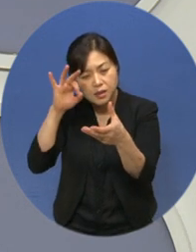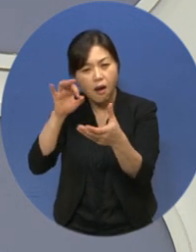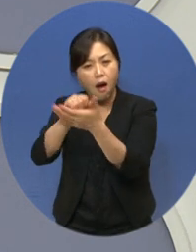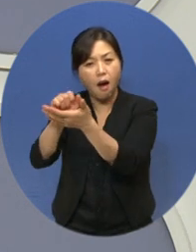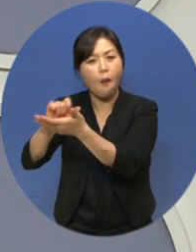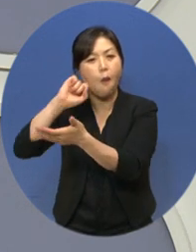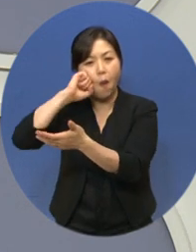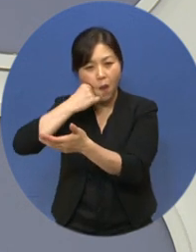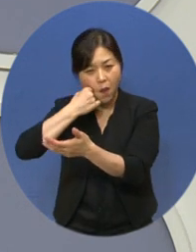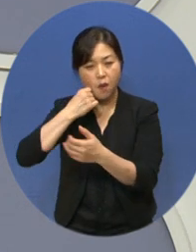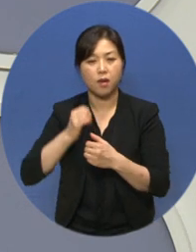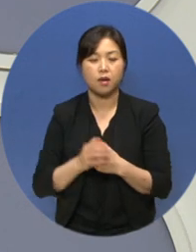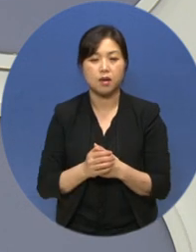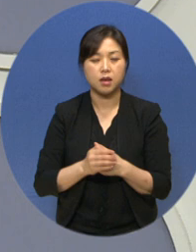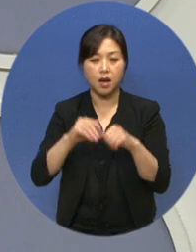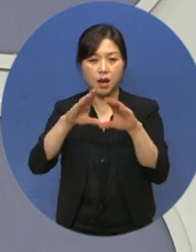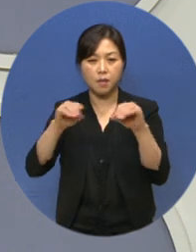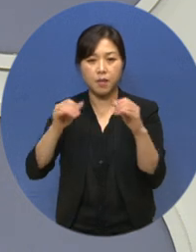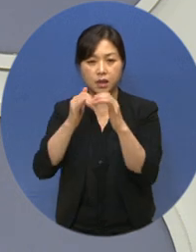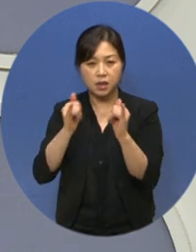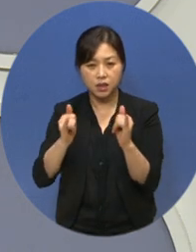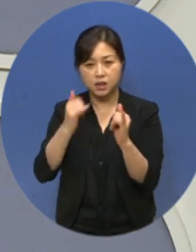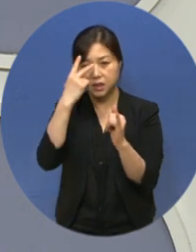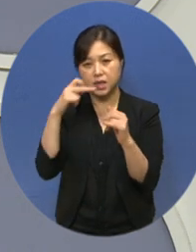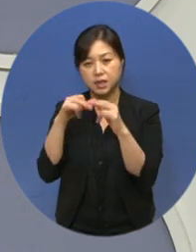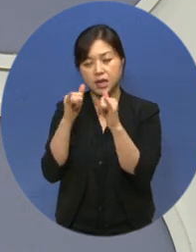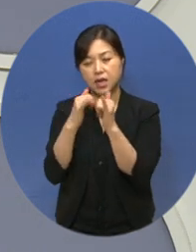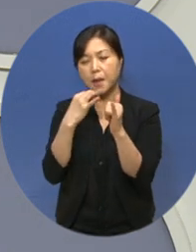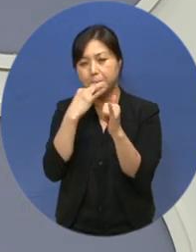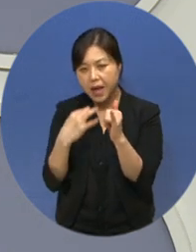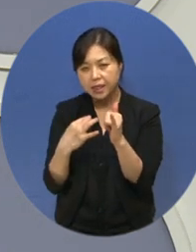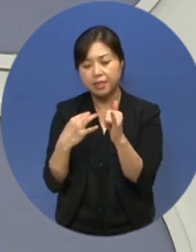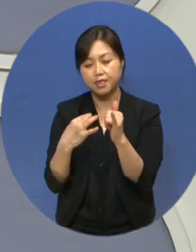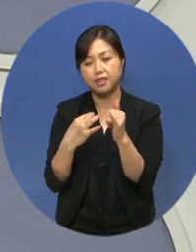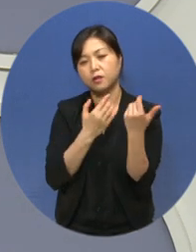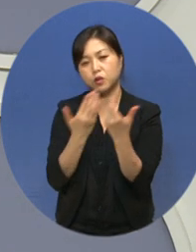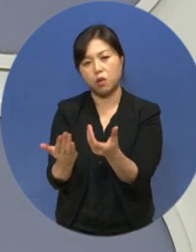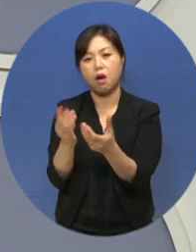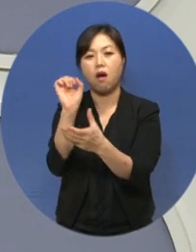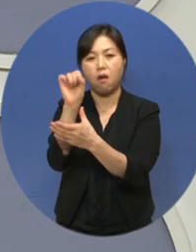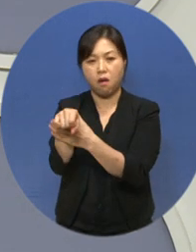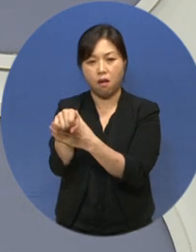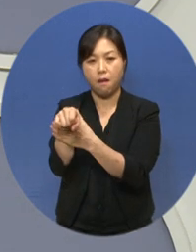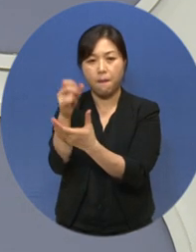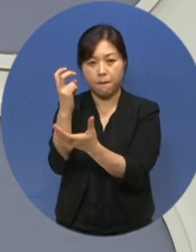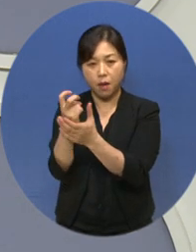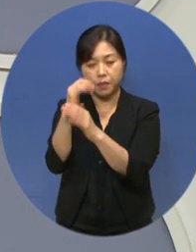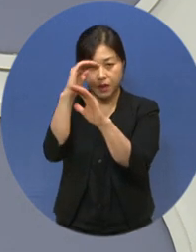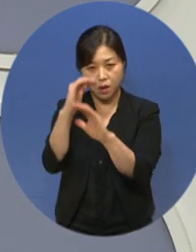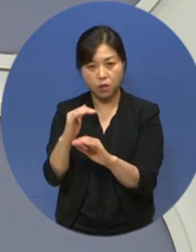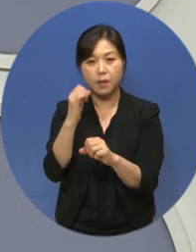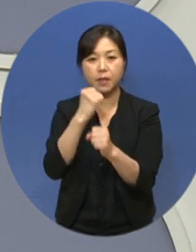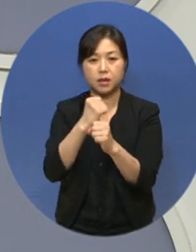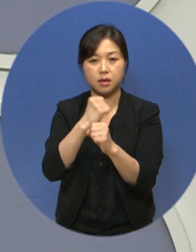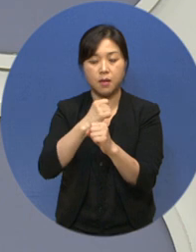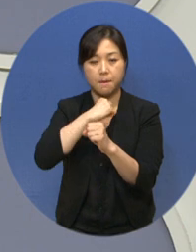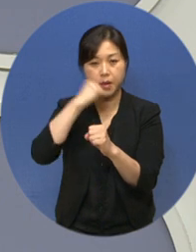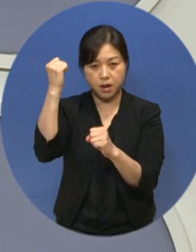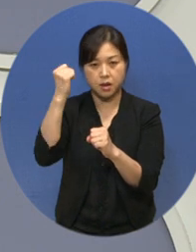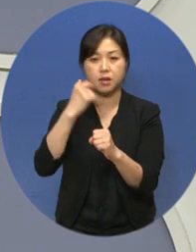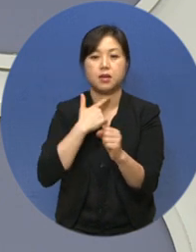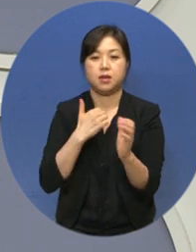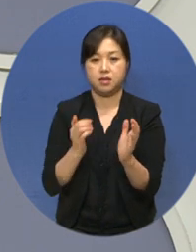사는 시각 장애인에게 만회가 되는 법률 개정안을 함께 내서 그 통과 시킨 게 우리 장애인